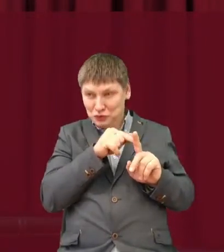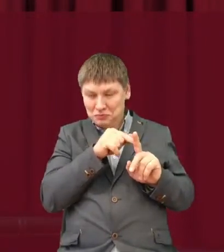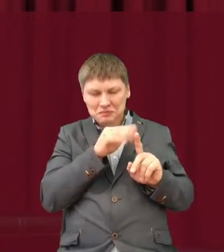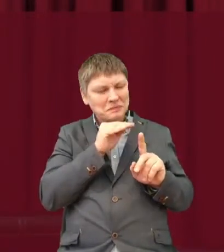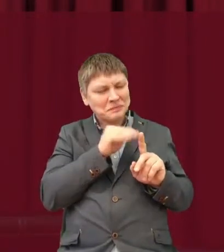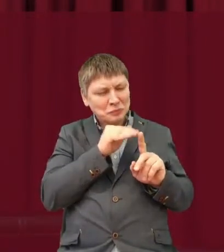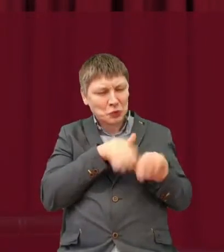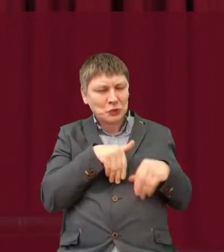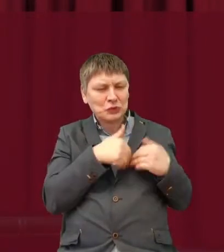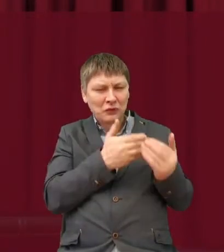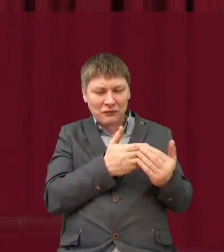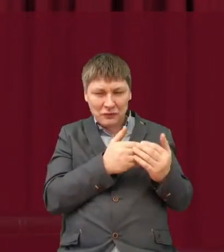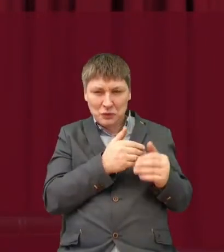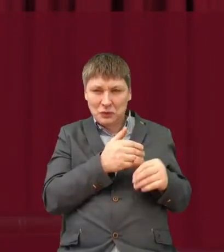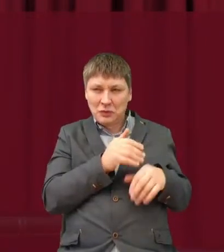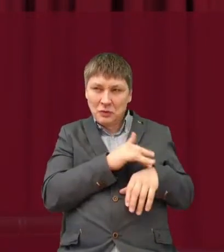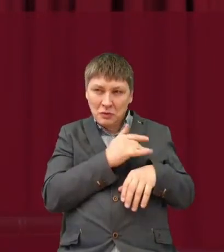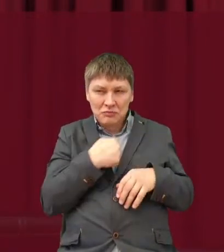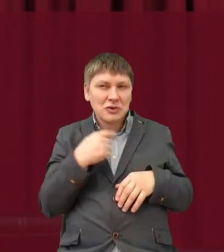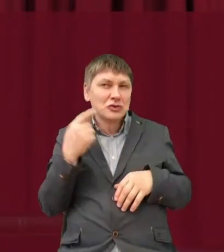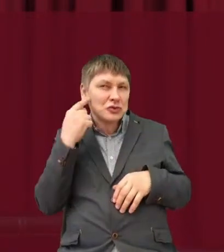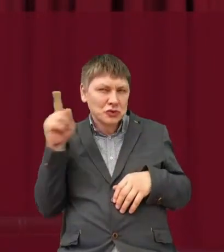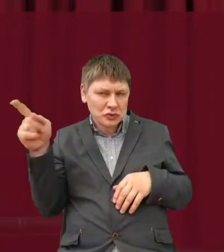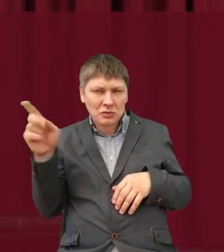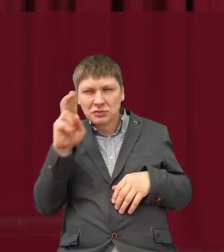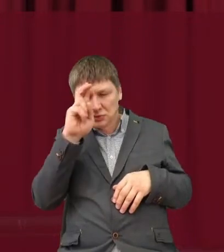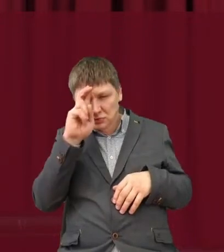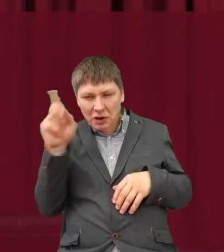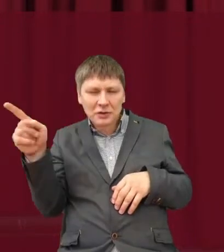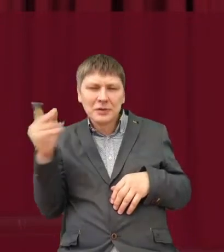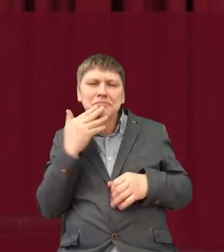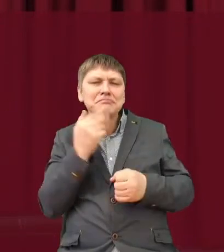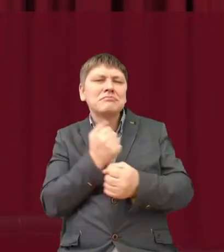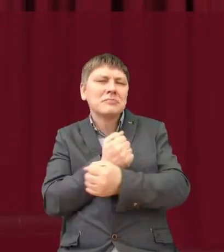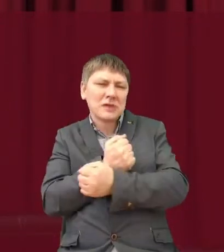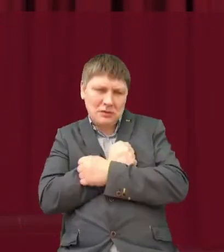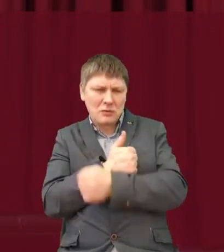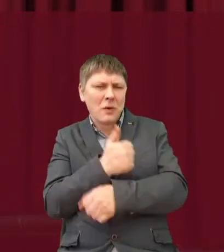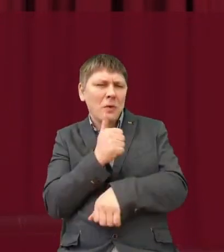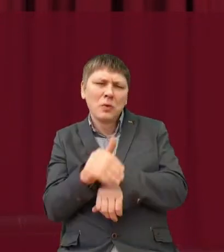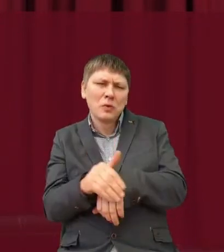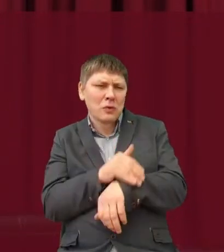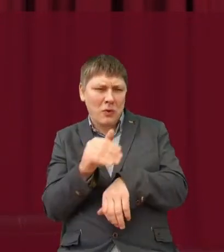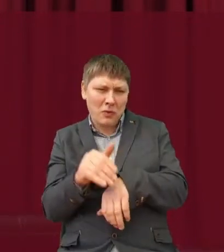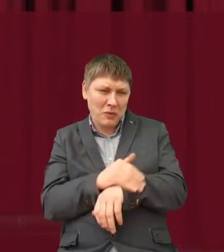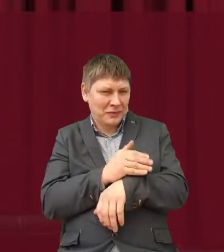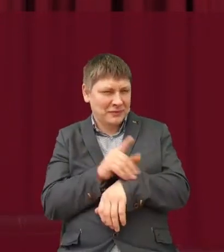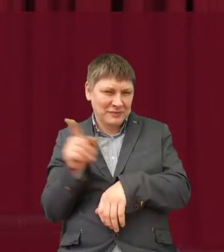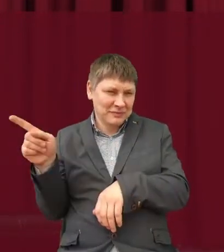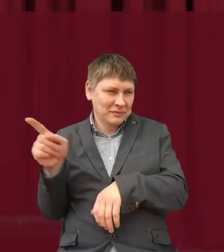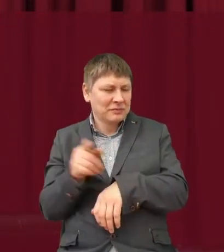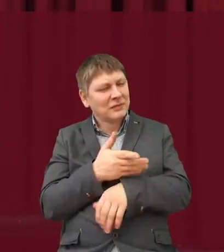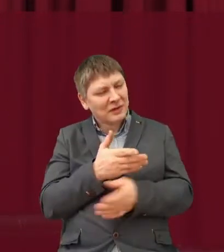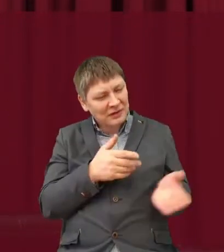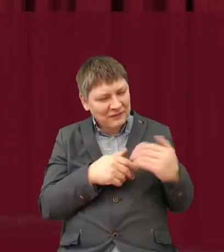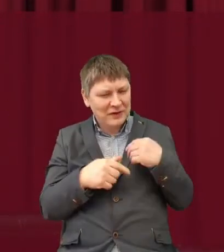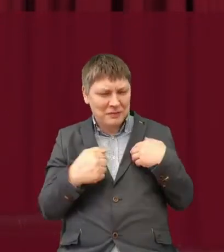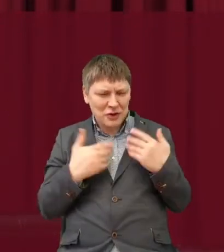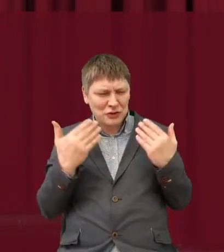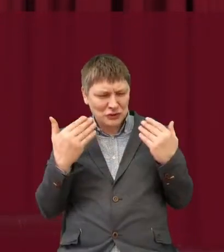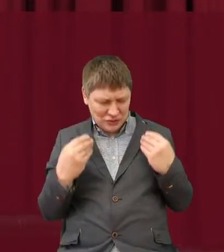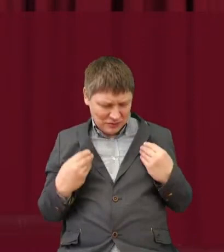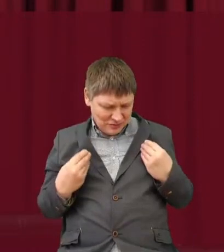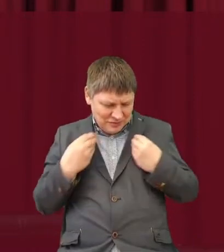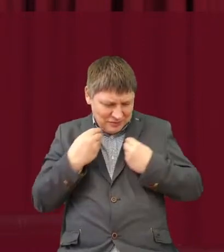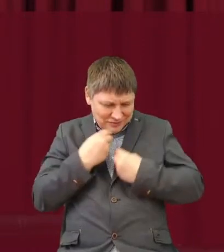слуге его мы слышали что цари дома израилева цари милостивые Позволь нам возложить в речи в речи